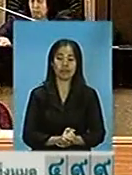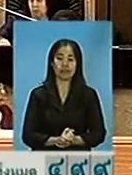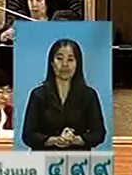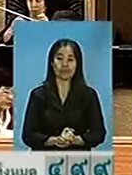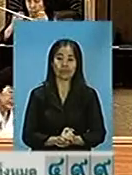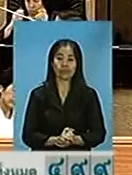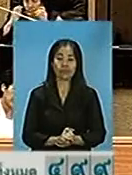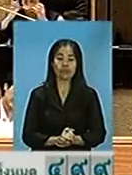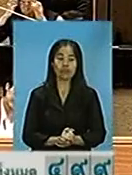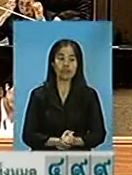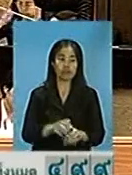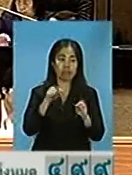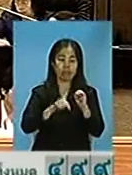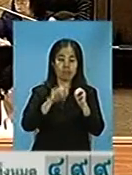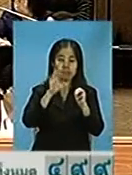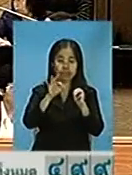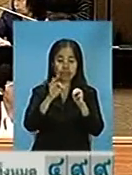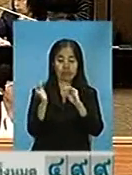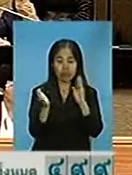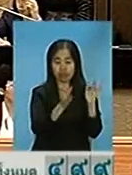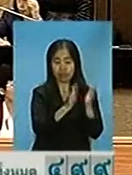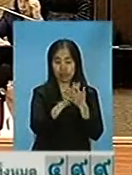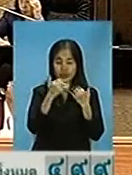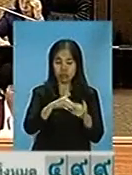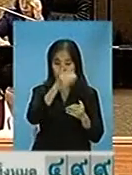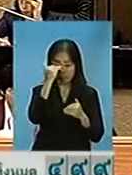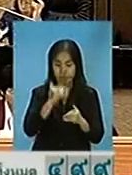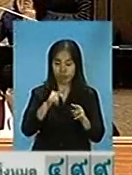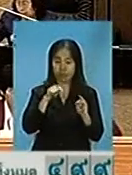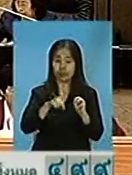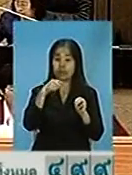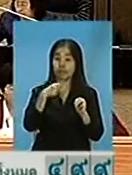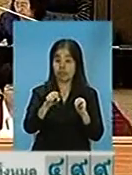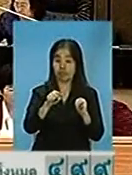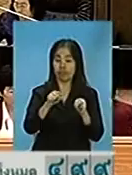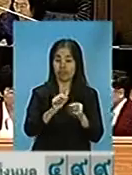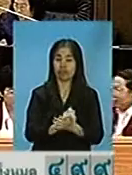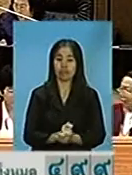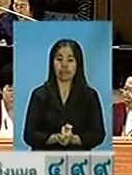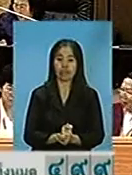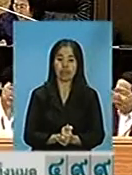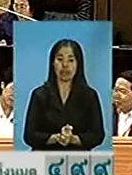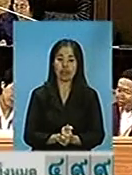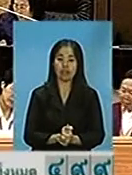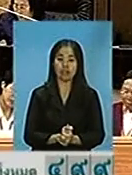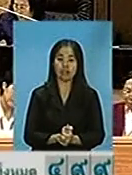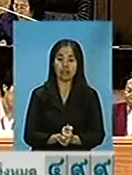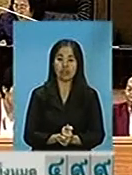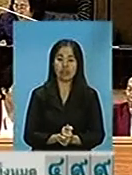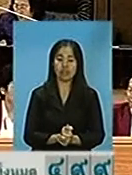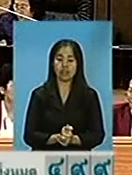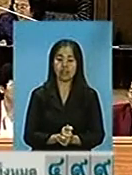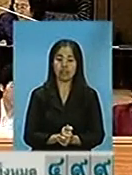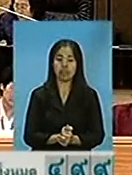ในมาตรา9ผมขอผ่านไปเราไปพูดกันมาตรา10ได้ไหมคุณสมบูรณ์นะเพราะว่ามันไม่เชิญนะท่